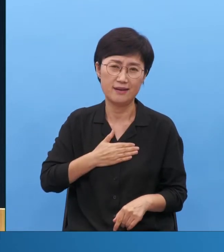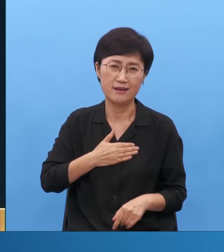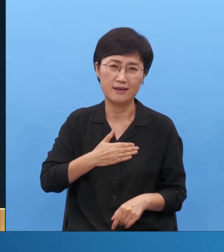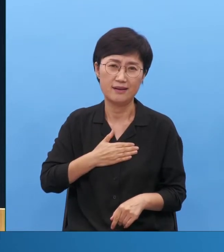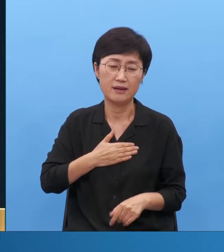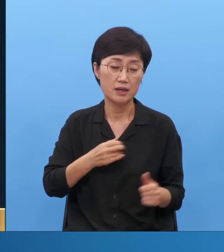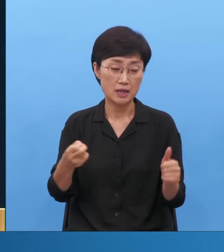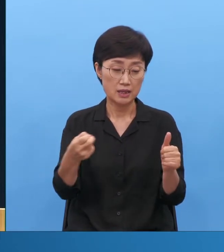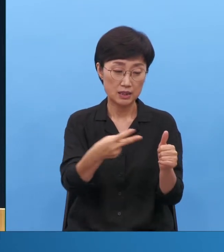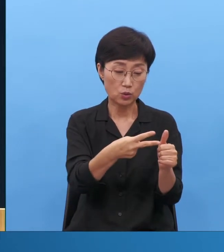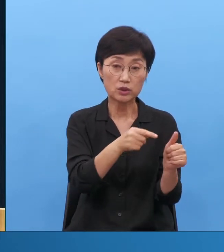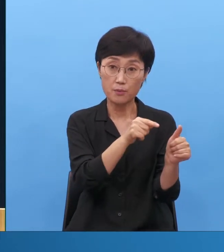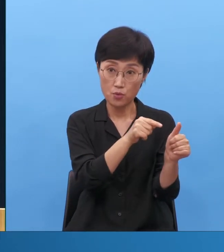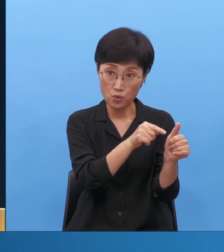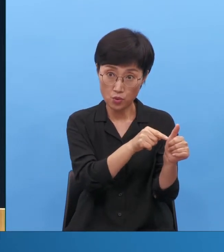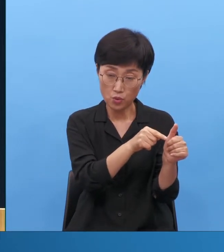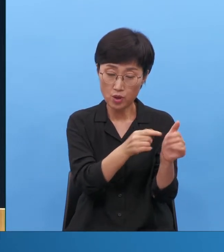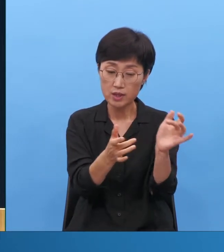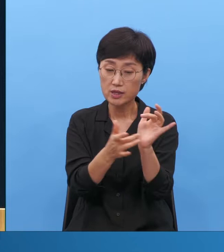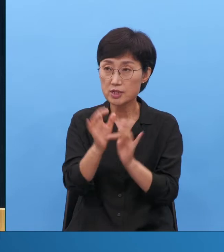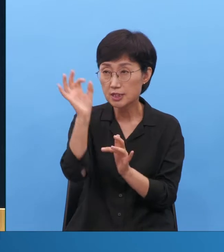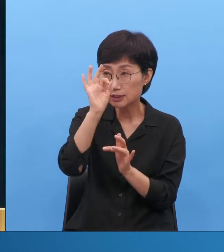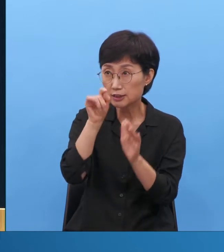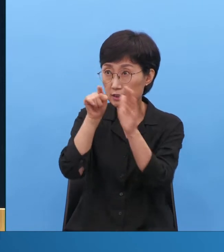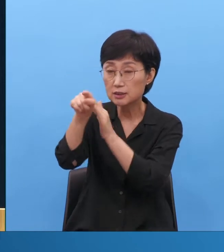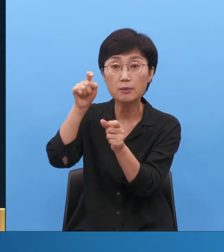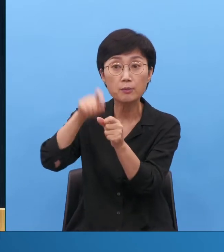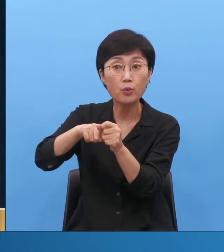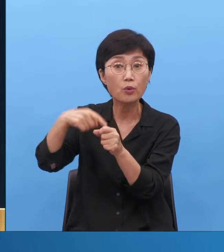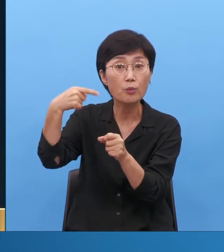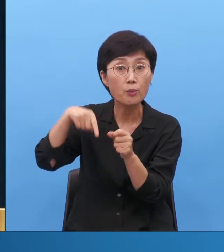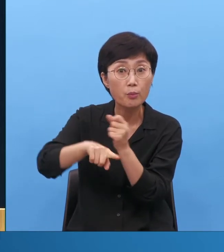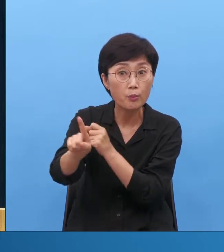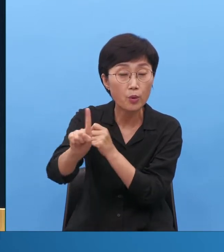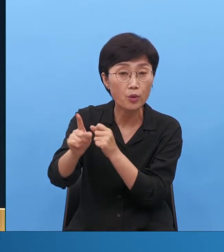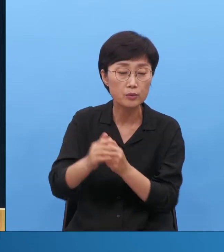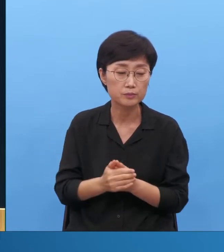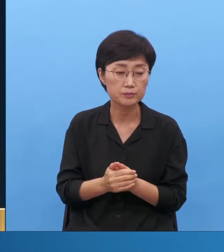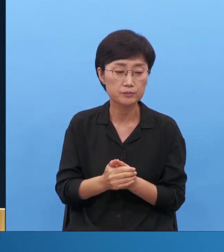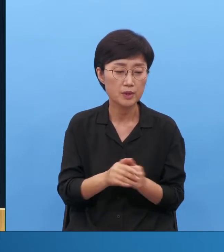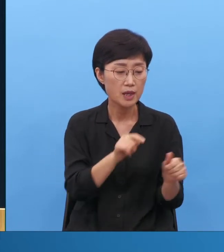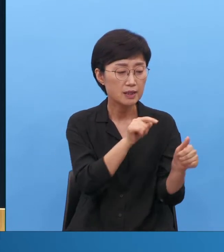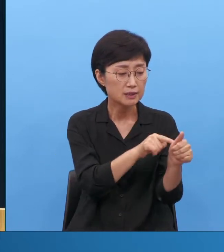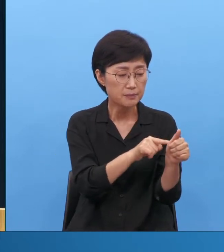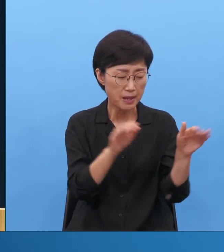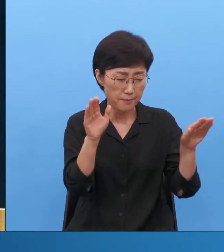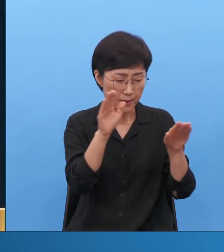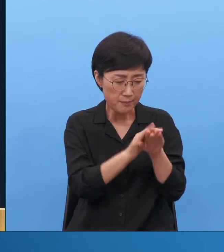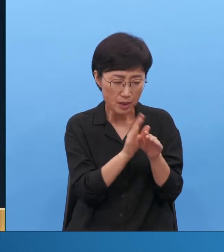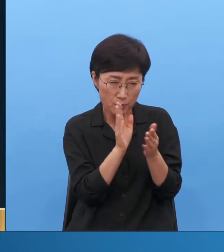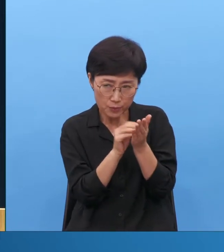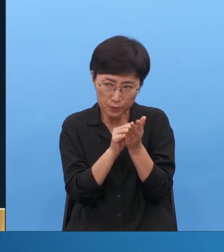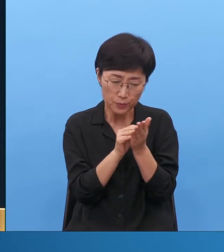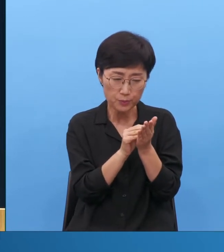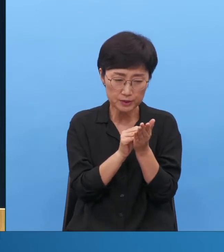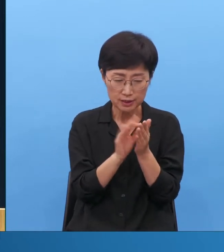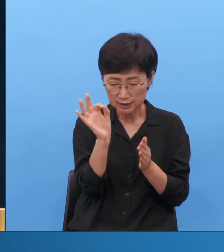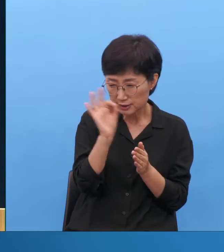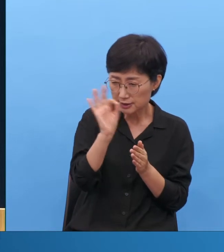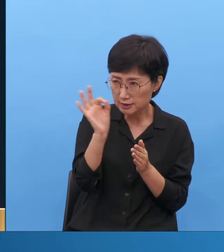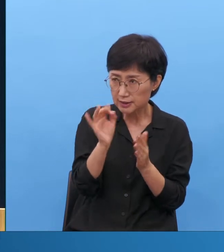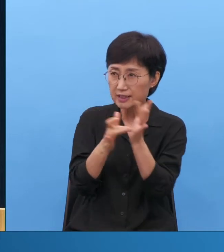니고데모가 예수님을 찾아온 목적은 그 말 듣기 위해서가 아니에요. The objective, the purpose for which Nicodemus